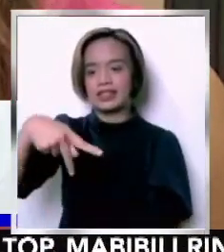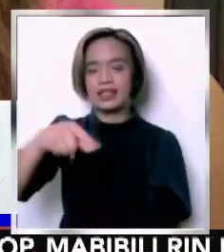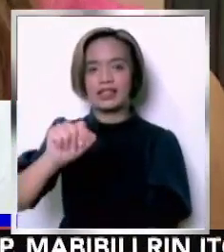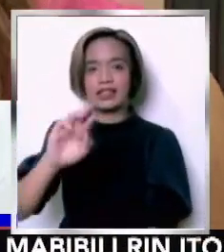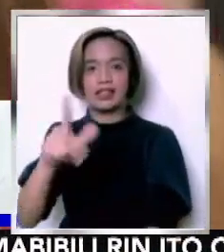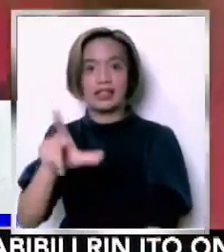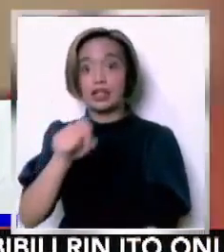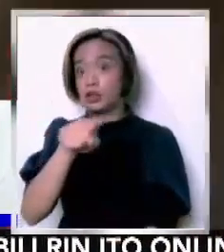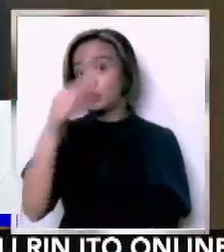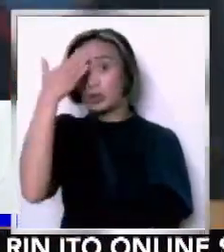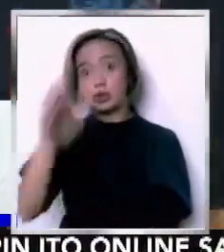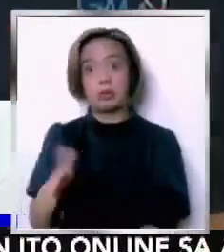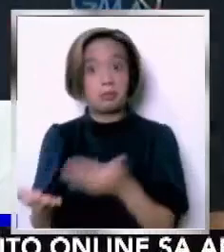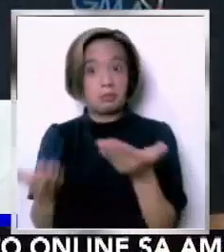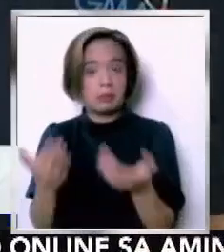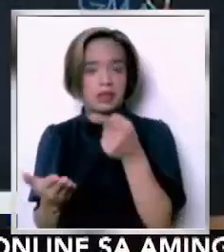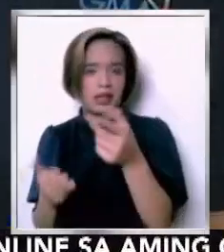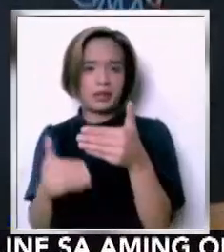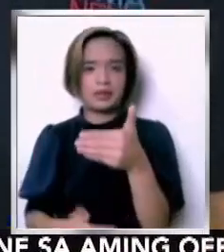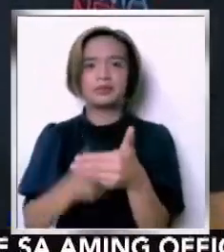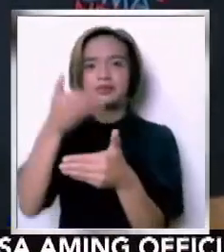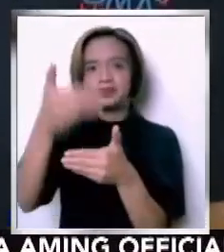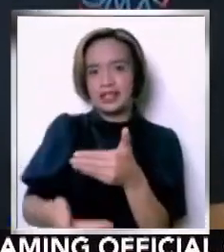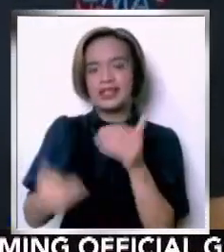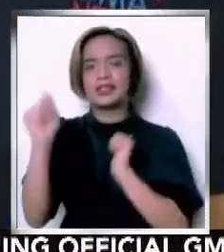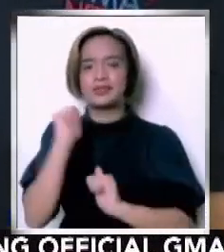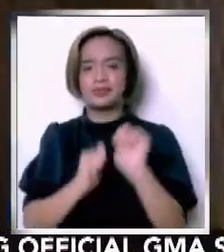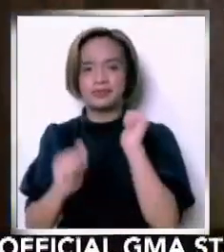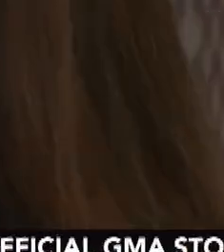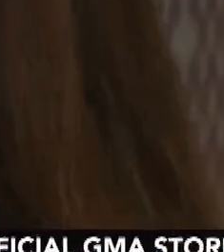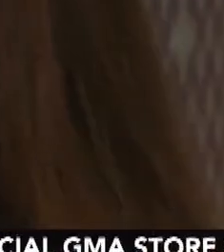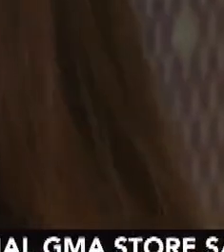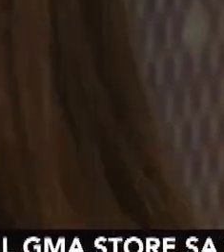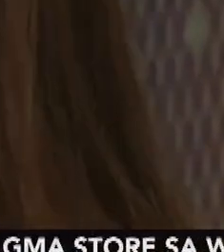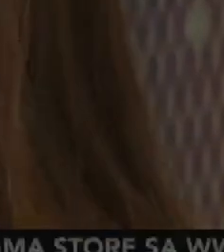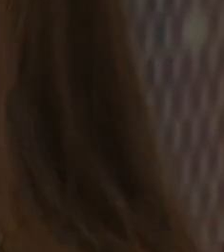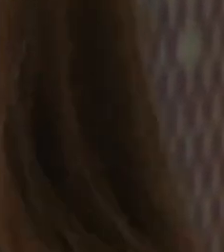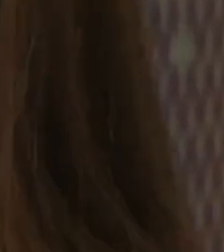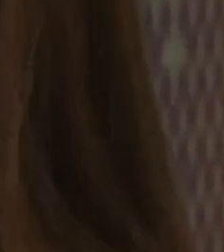Sparkle artist. Cata Tibayan updated sa showbiz happenings.